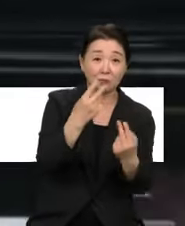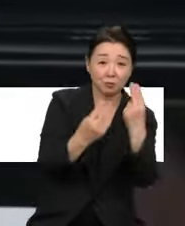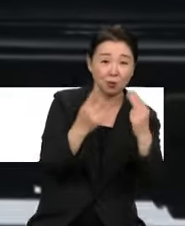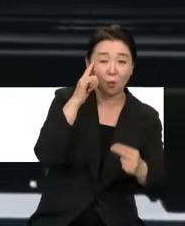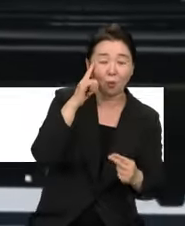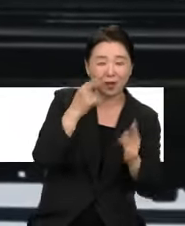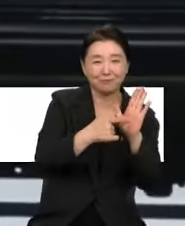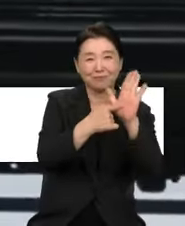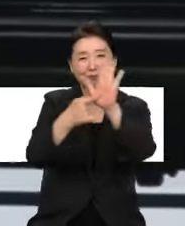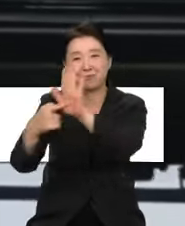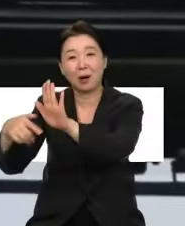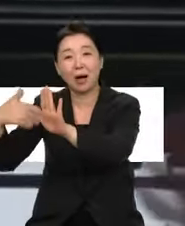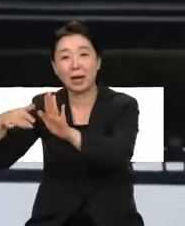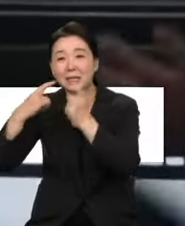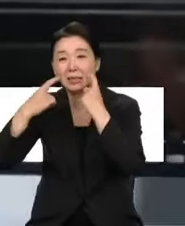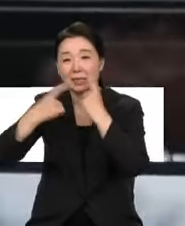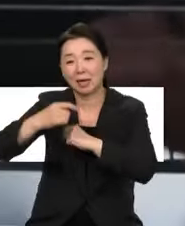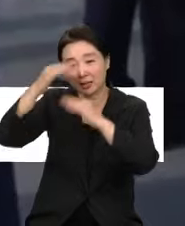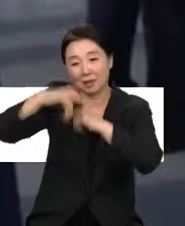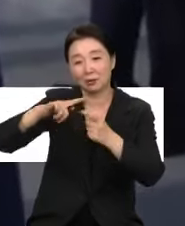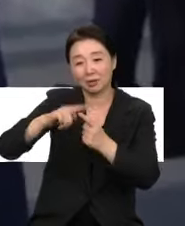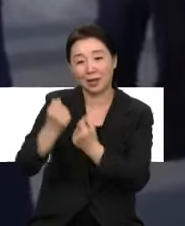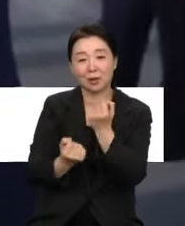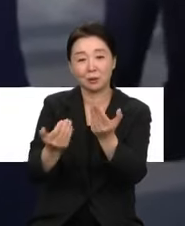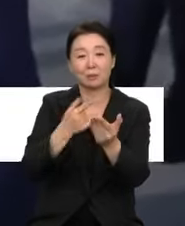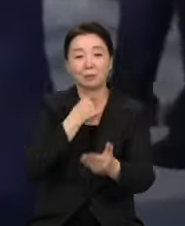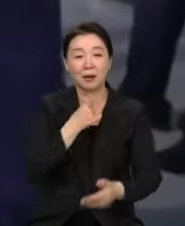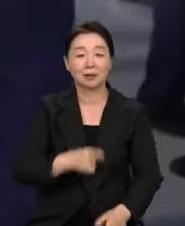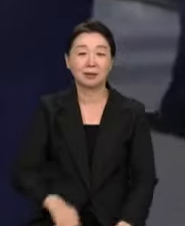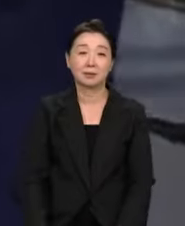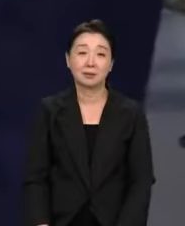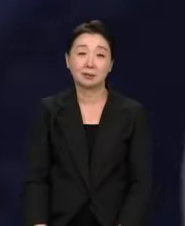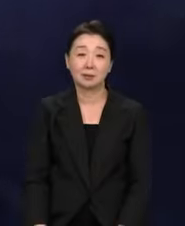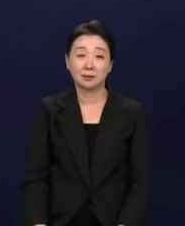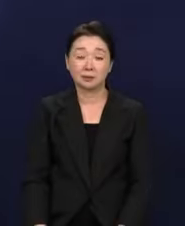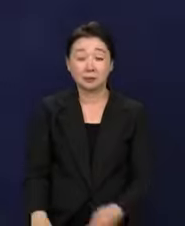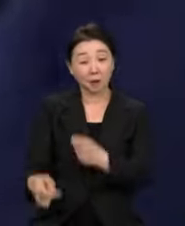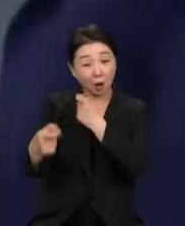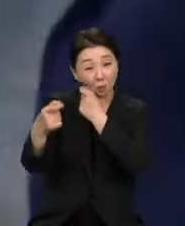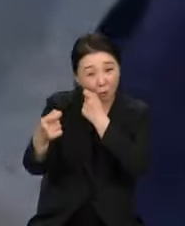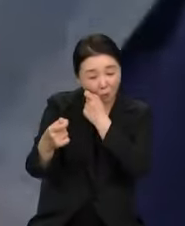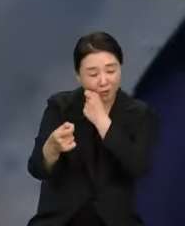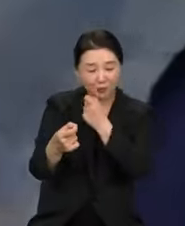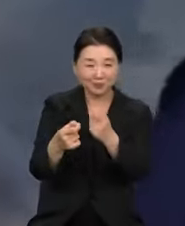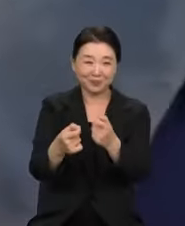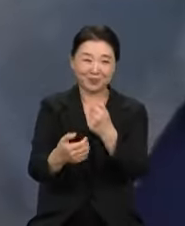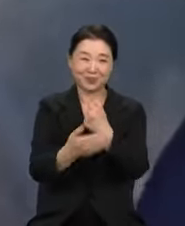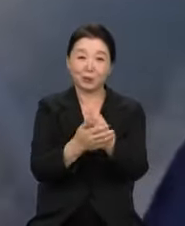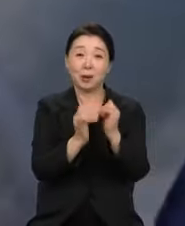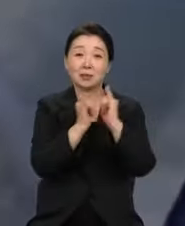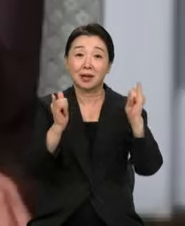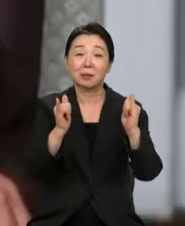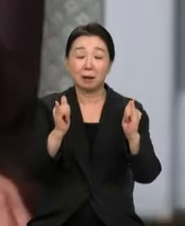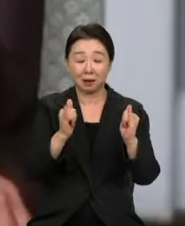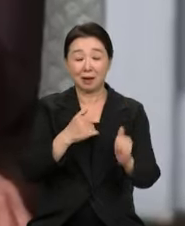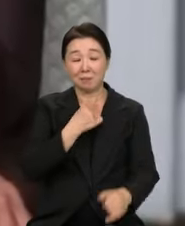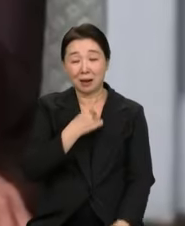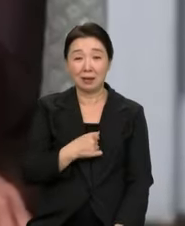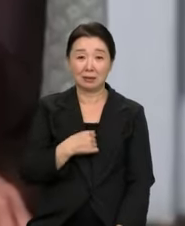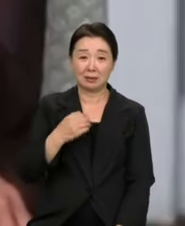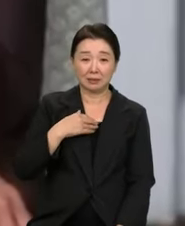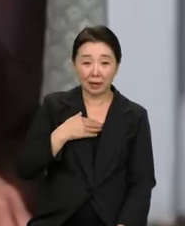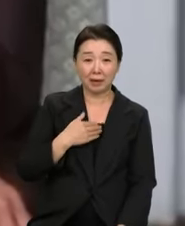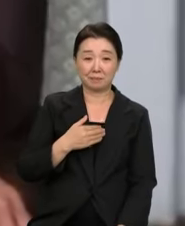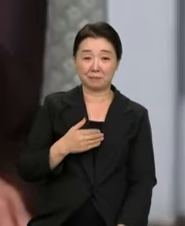알려진 개인을 적극적으로 알겠 겁니다 를 고려한 자신이 보유한 총기